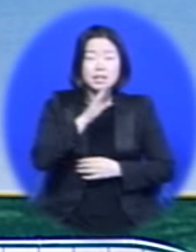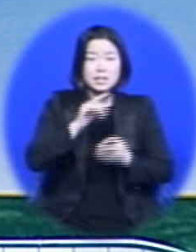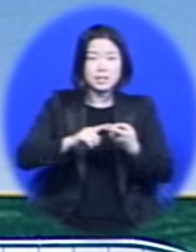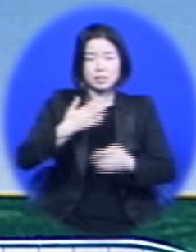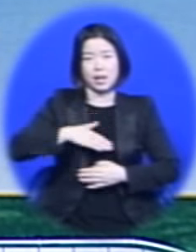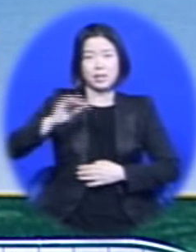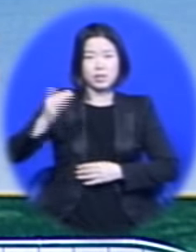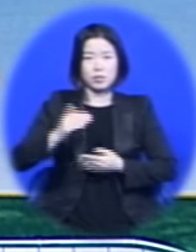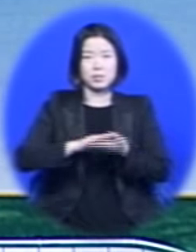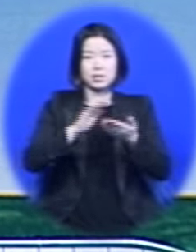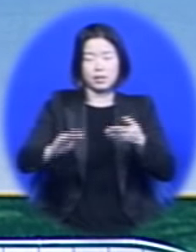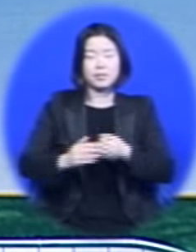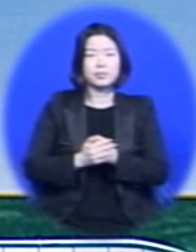됩니다.